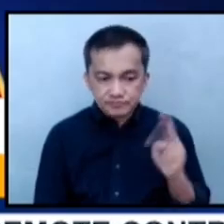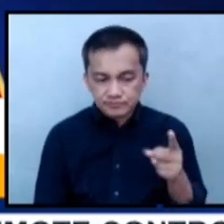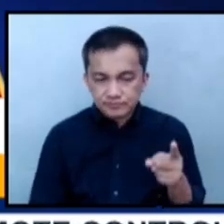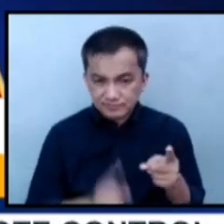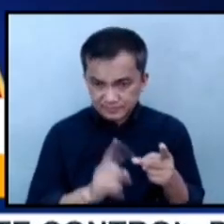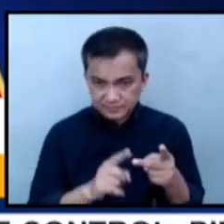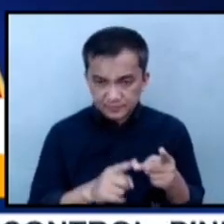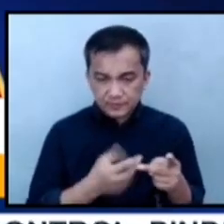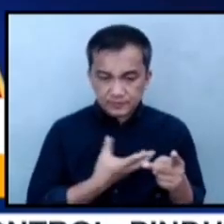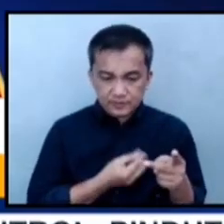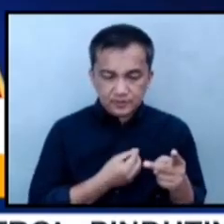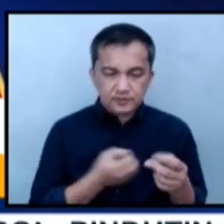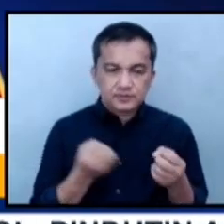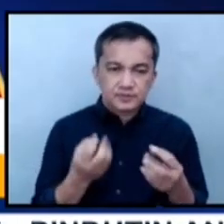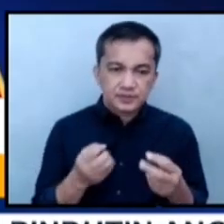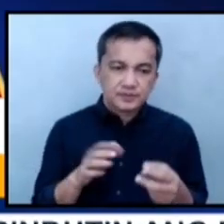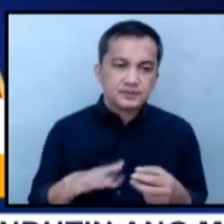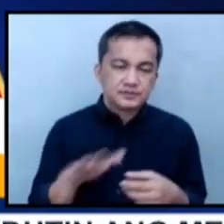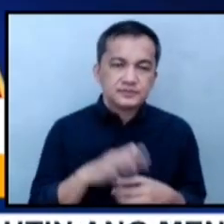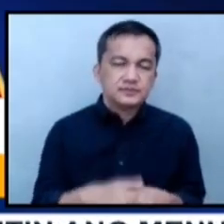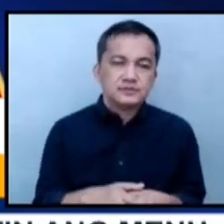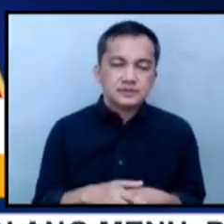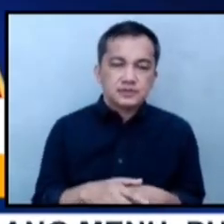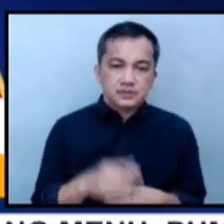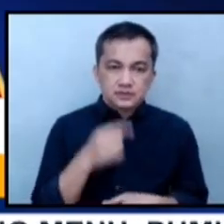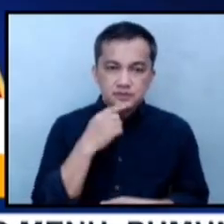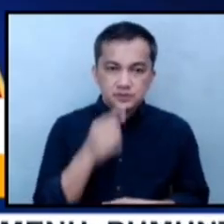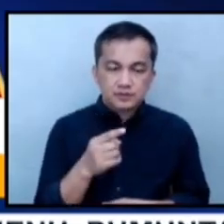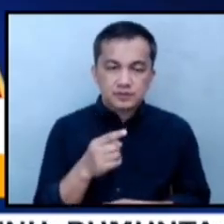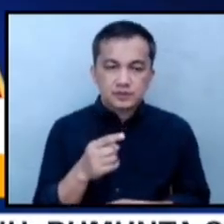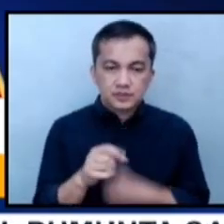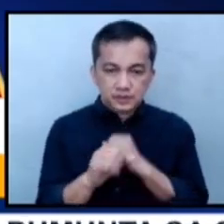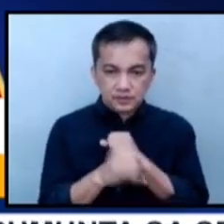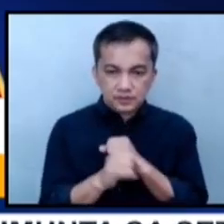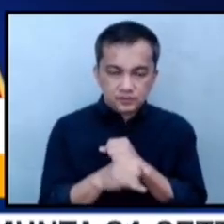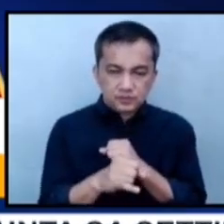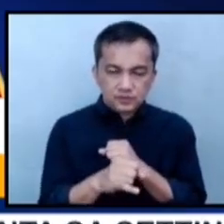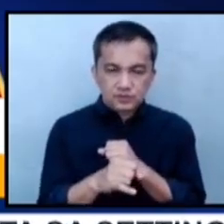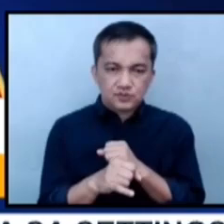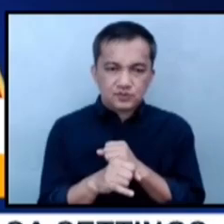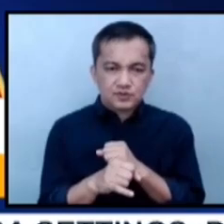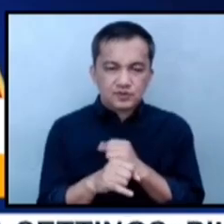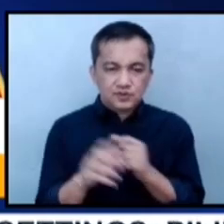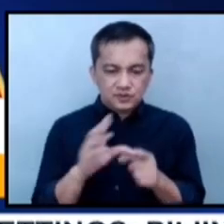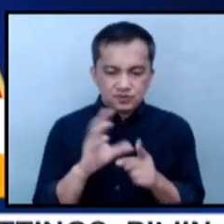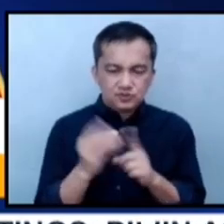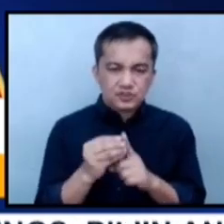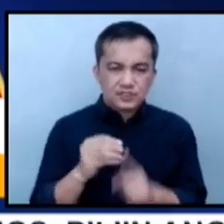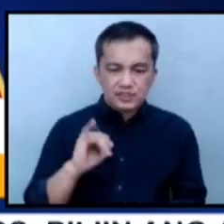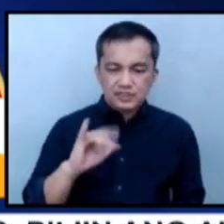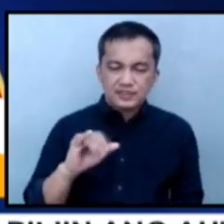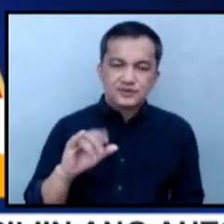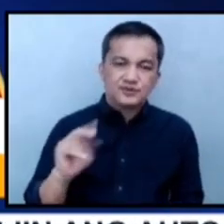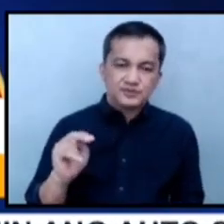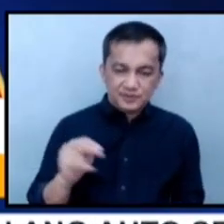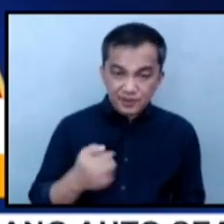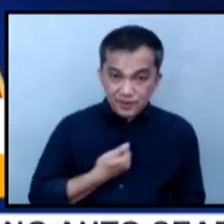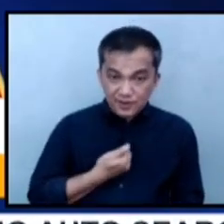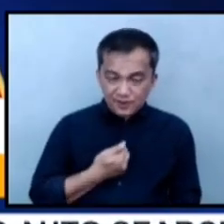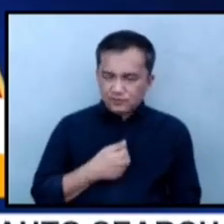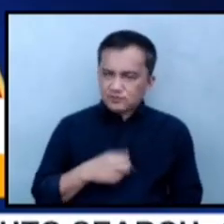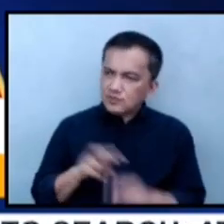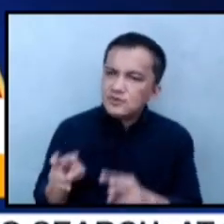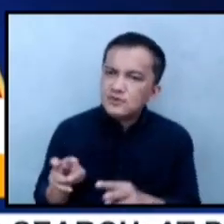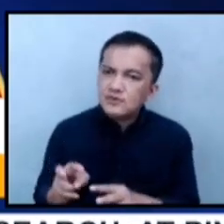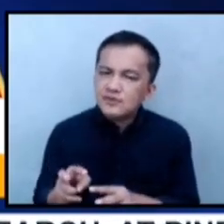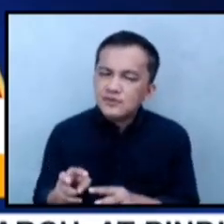ng marami sinasabi nila na ang gpne daw eh cultural icon na yan kaya ako nga mismo nung una makita ko yung